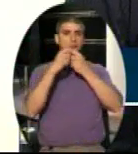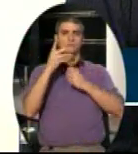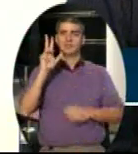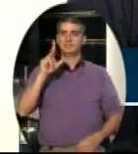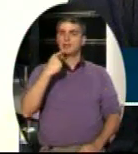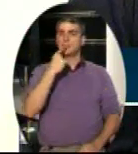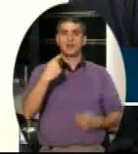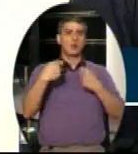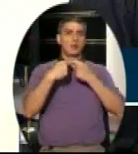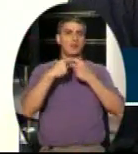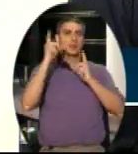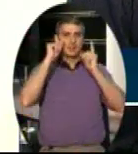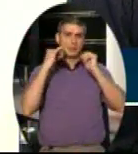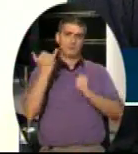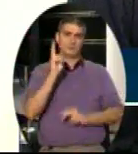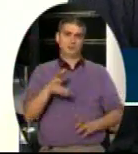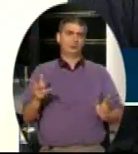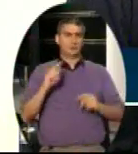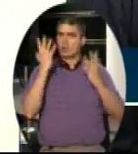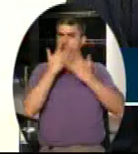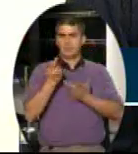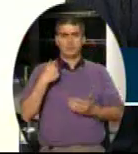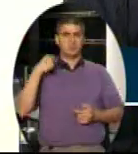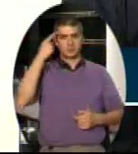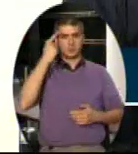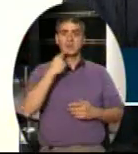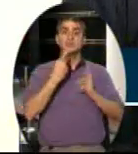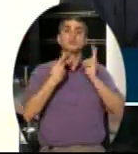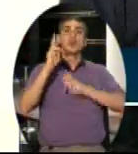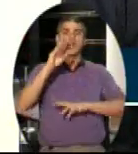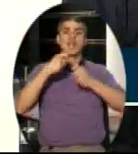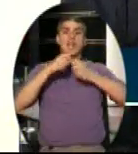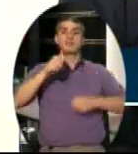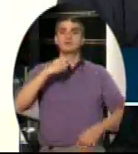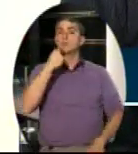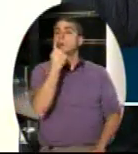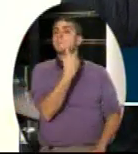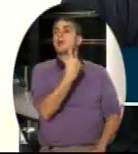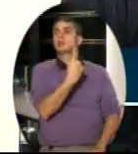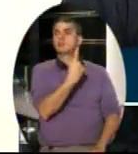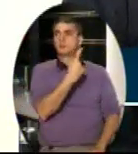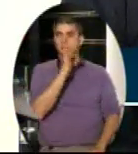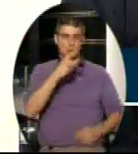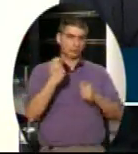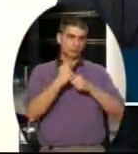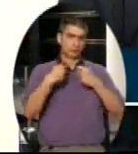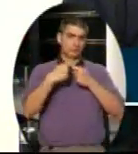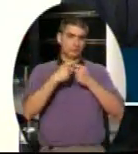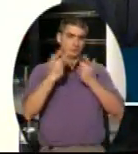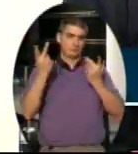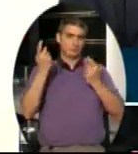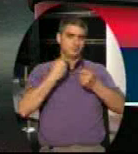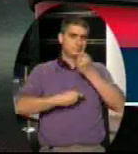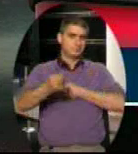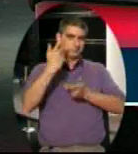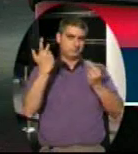אמר, דילים אנחנו יודעים שיש. זה לא הפתעה, דילים אנחנו יודעים שיש, אני אגיד לך יותר מזה, חברי כנסת אומרים בעצמם שיש דילים וגם לא מצלמות. אם